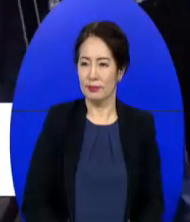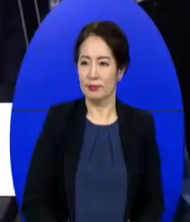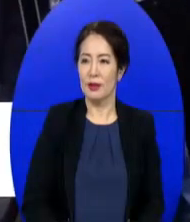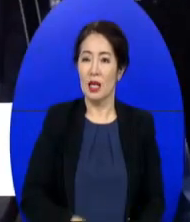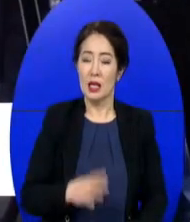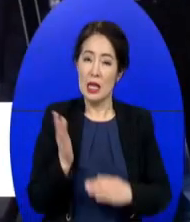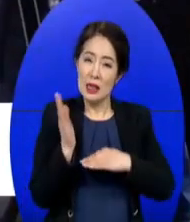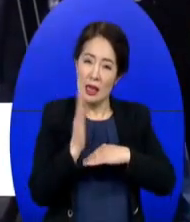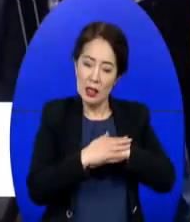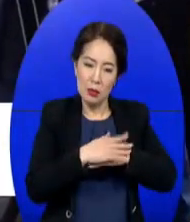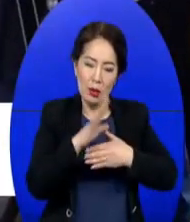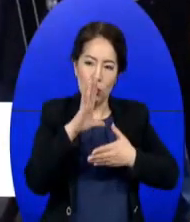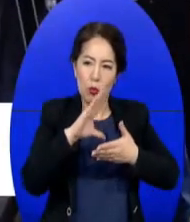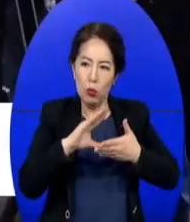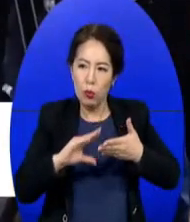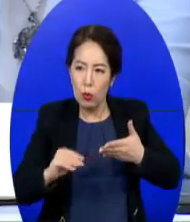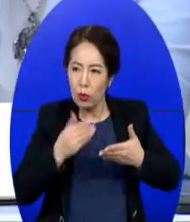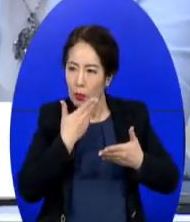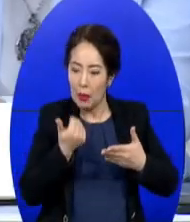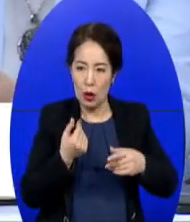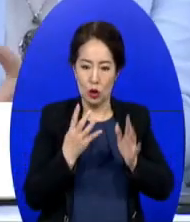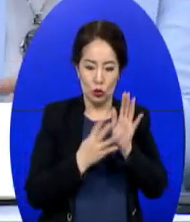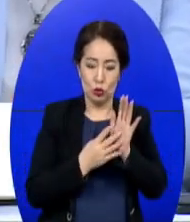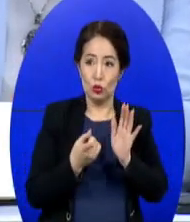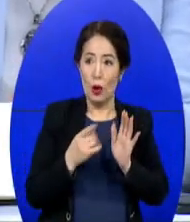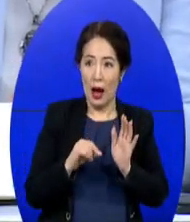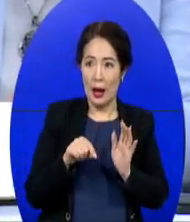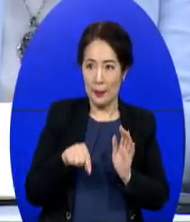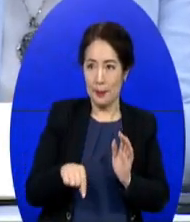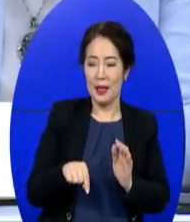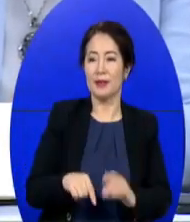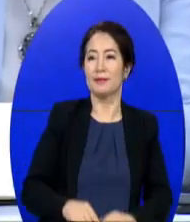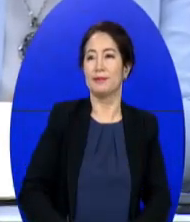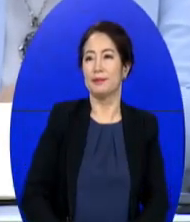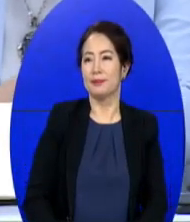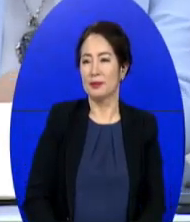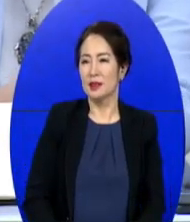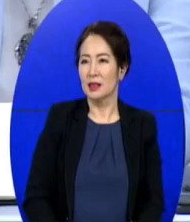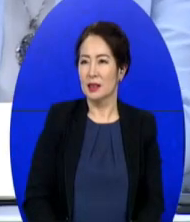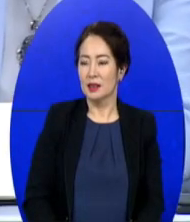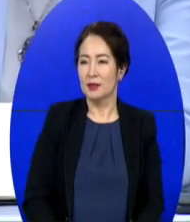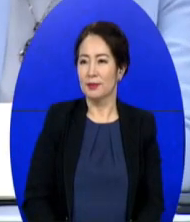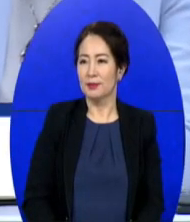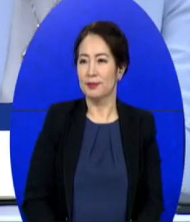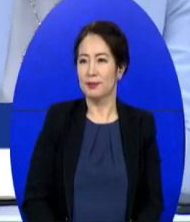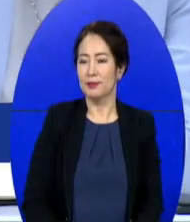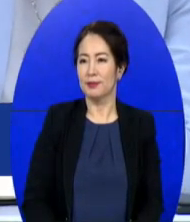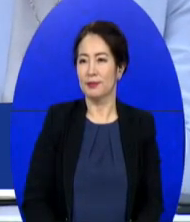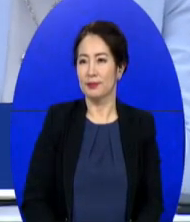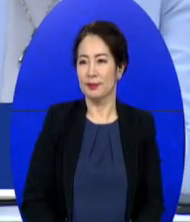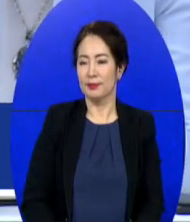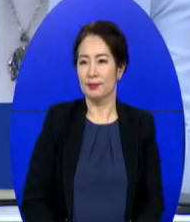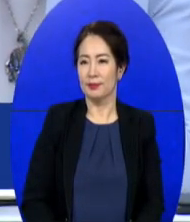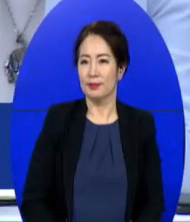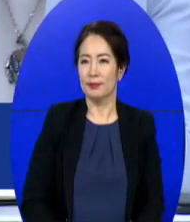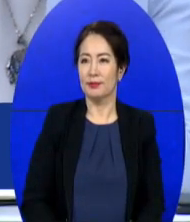баралт буурахгүй нийт 910 нас баралт бүртгэгдээд байна. Зөвхөн хятад улсад гэхэд өнөөдрийн байдлаар